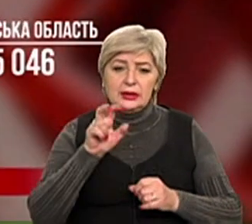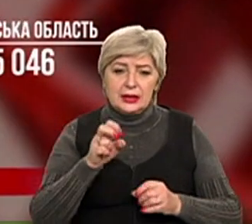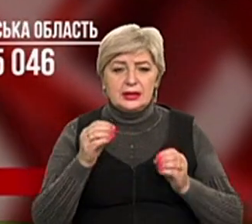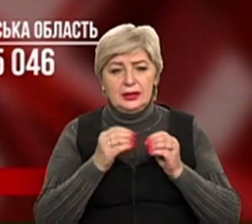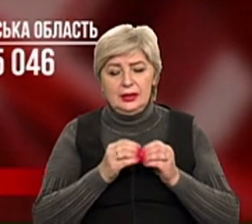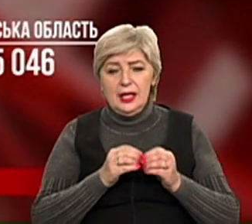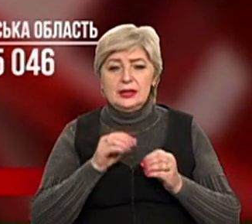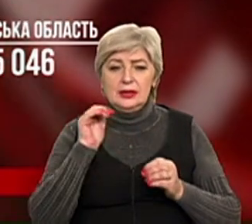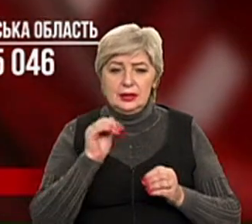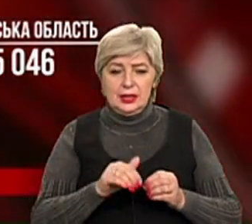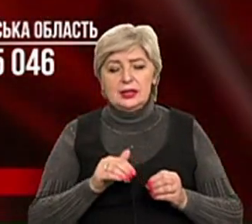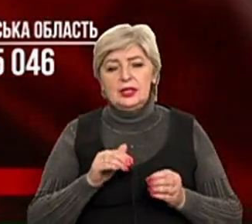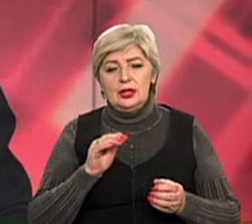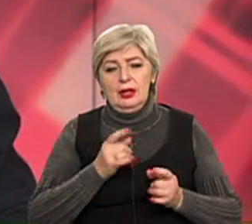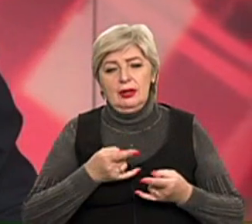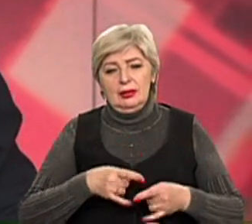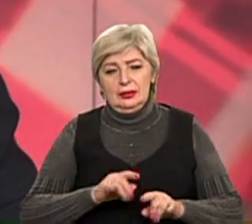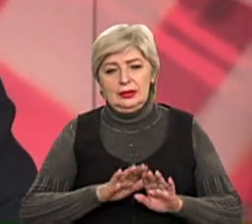тисяч маленьких жителів.